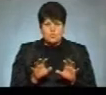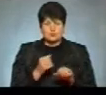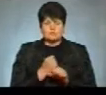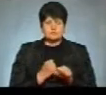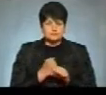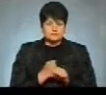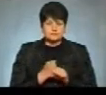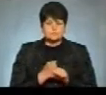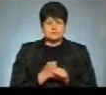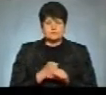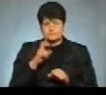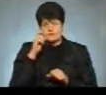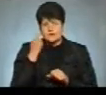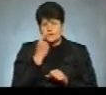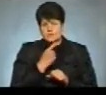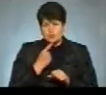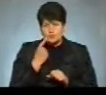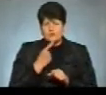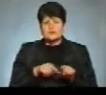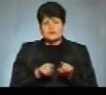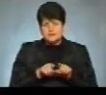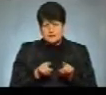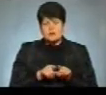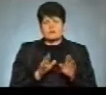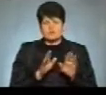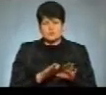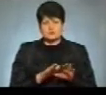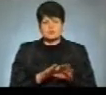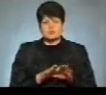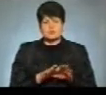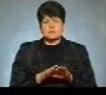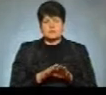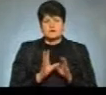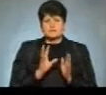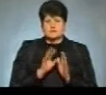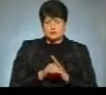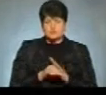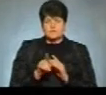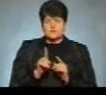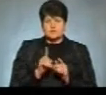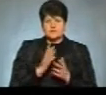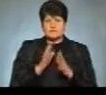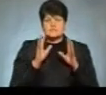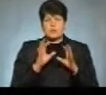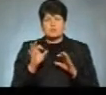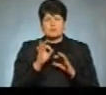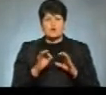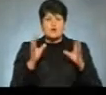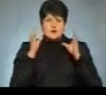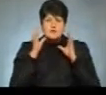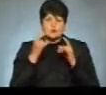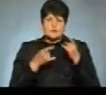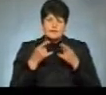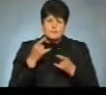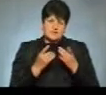функціонування державної мови, він також імплементував ті, які є в законі про радіо і телебачення, і про ці квоти,